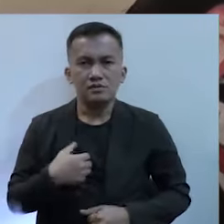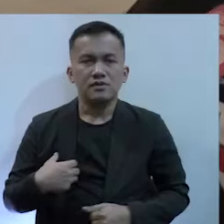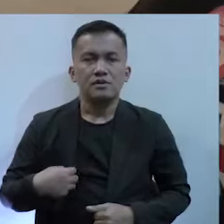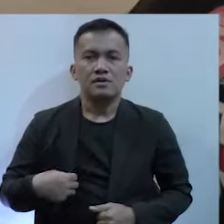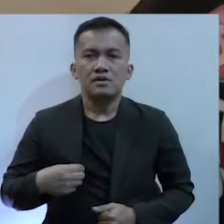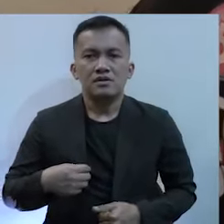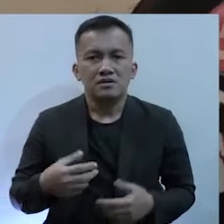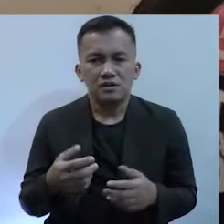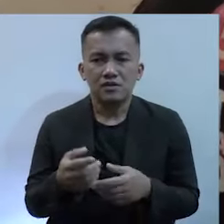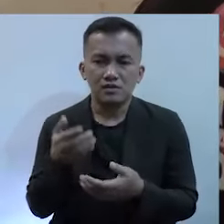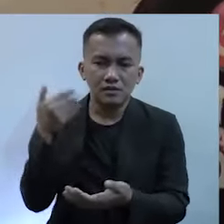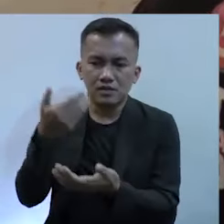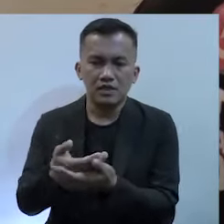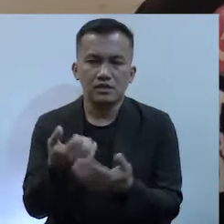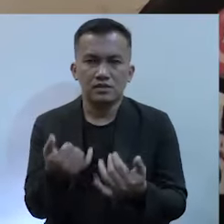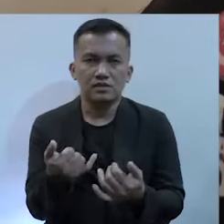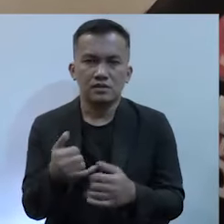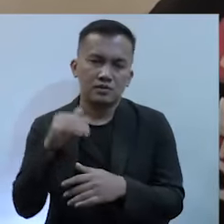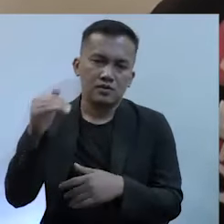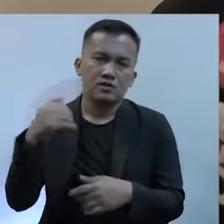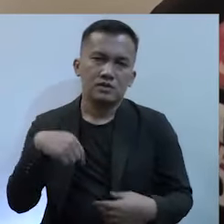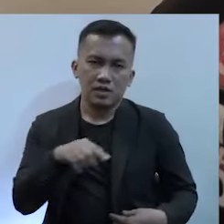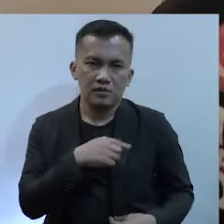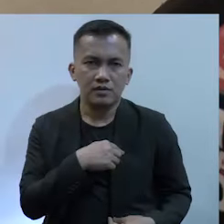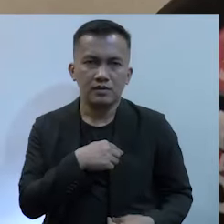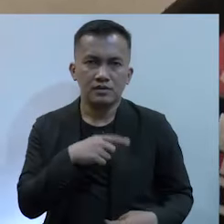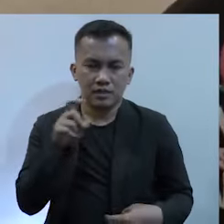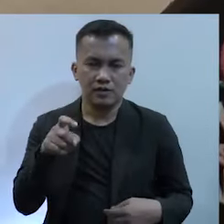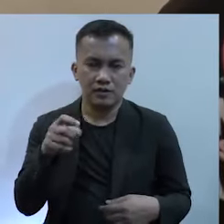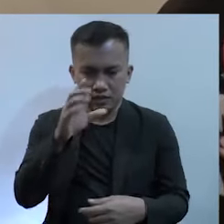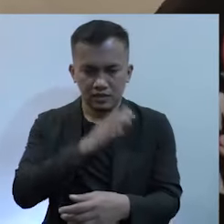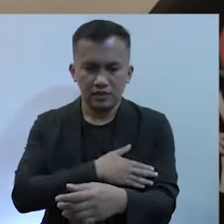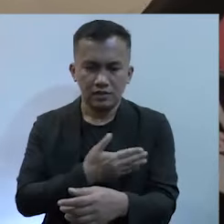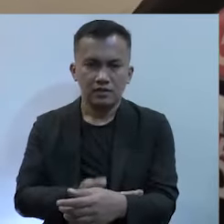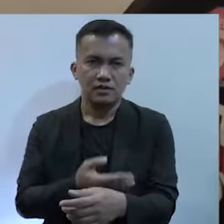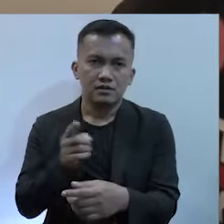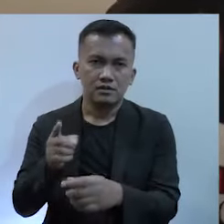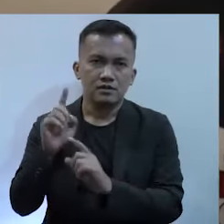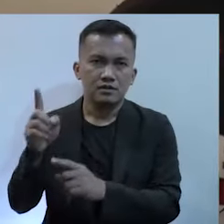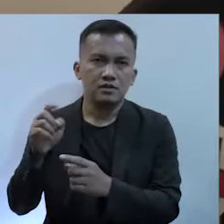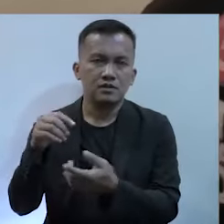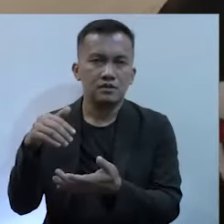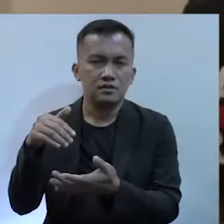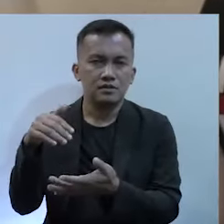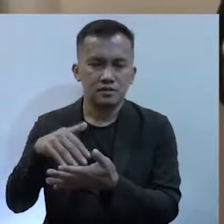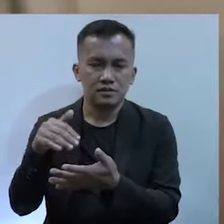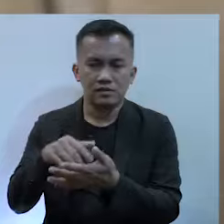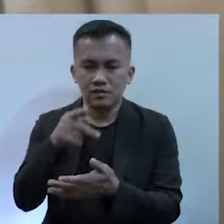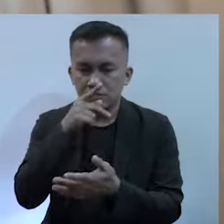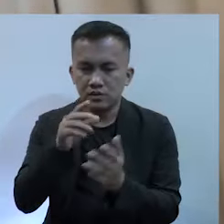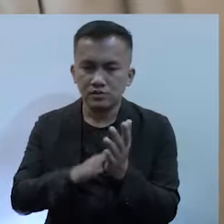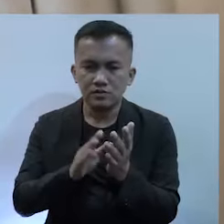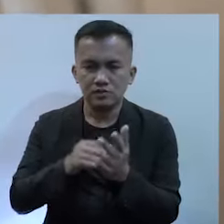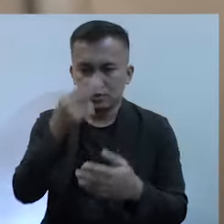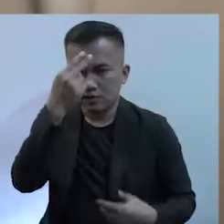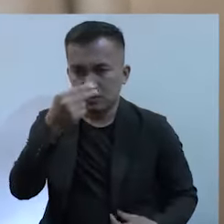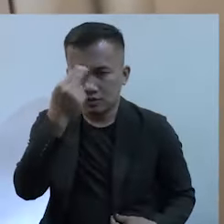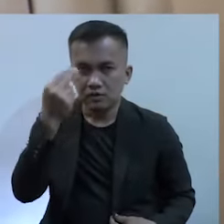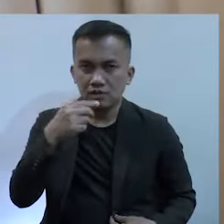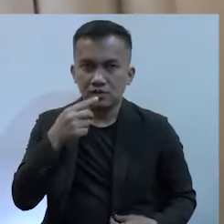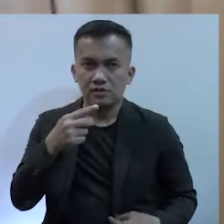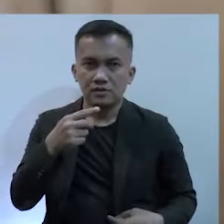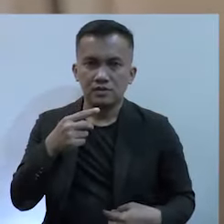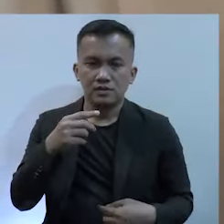na kayo, ha, kasi hindi na, kadarating lang namin. Umiwas kami. Ay, ano nga? Apat yung anak ko, tatlo nag-aaral sa private school, sa